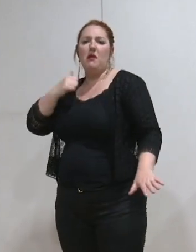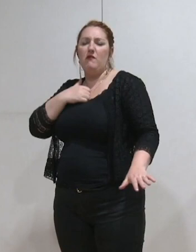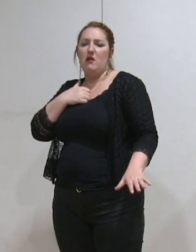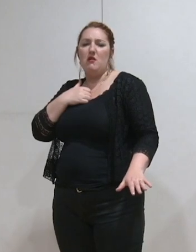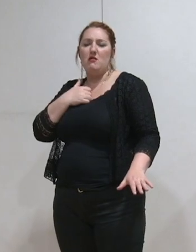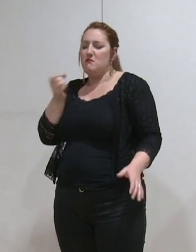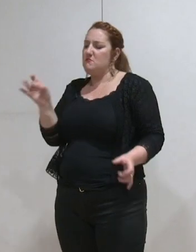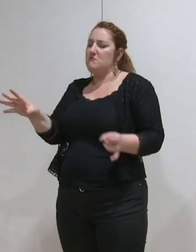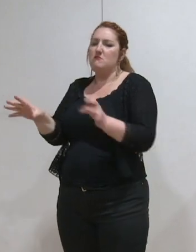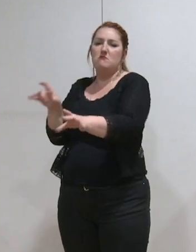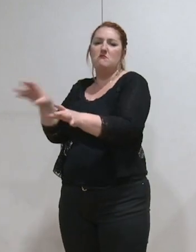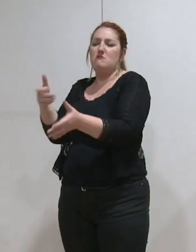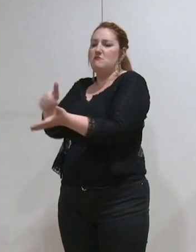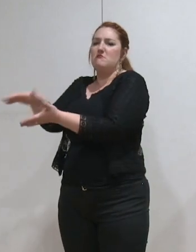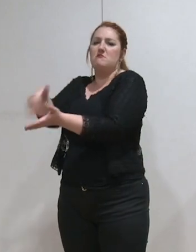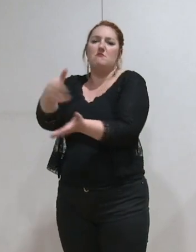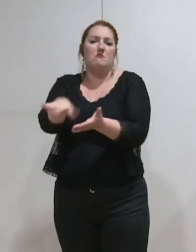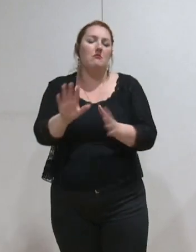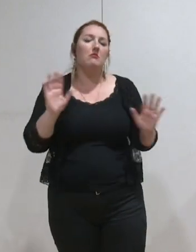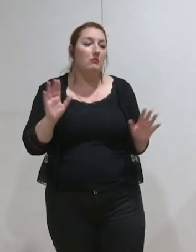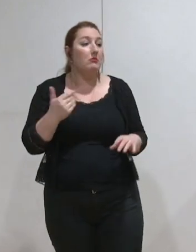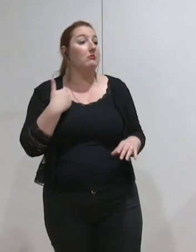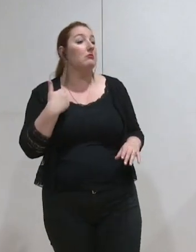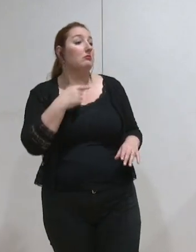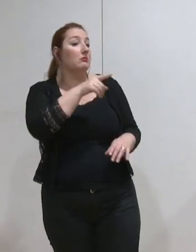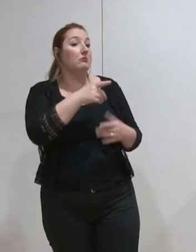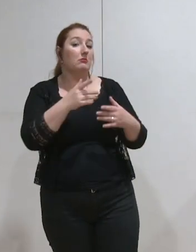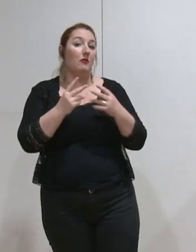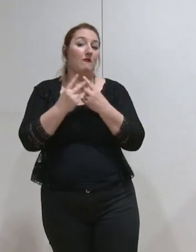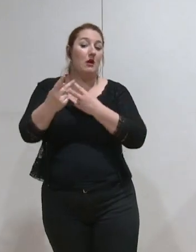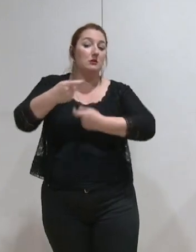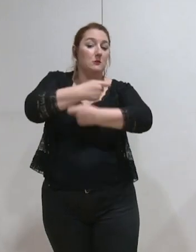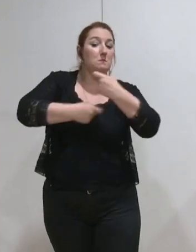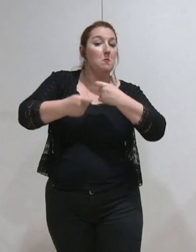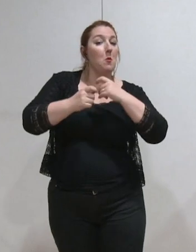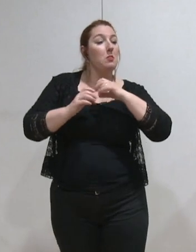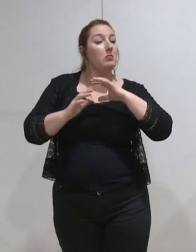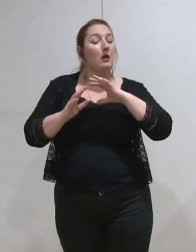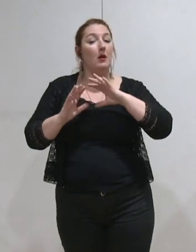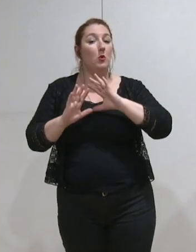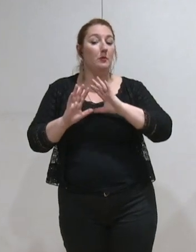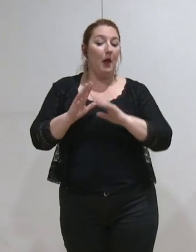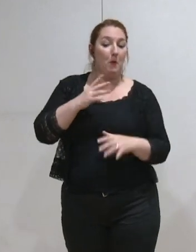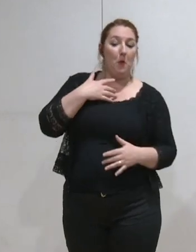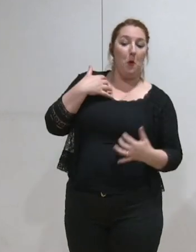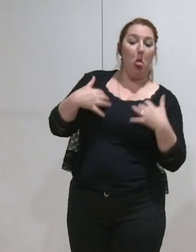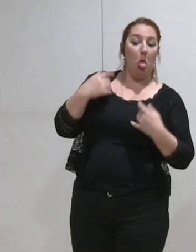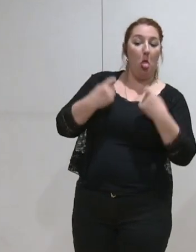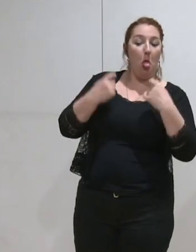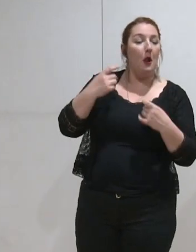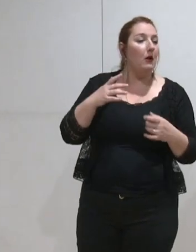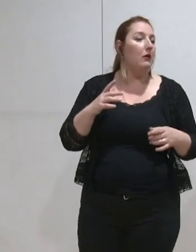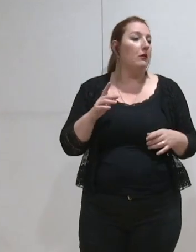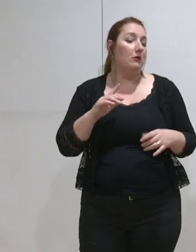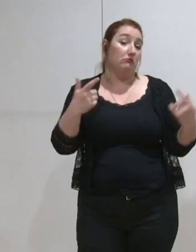serait contraire aux engagements que vous avez rappelé récemment vis-à-vis du monde économique vous êtes dans l'obligation aujourd'hui de donner